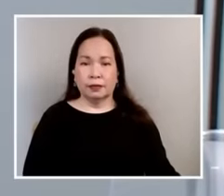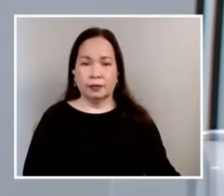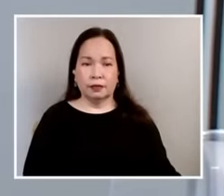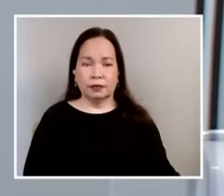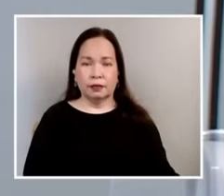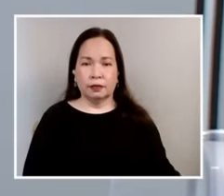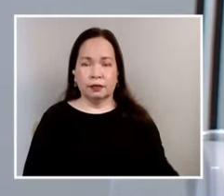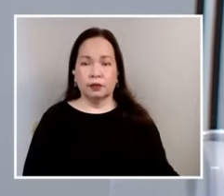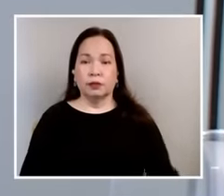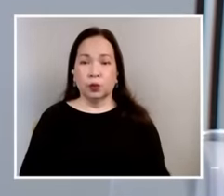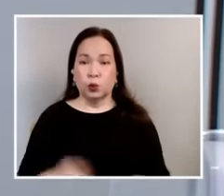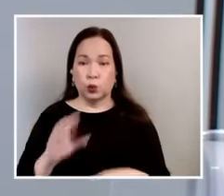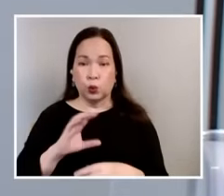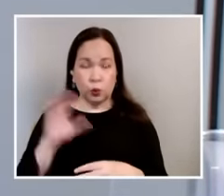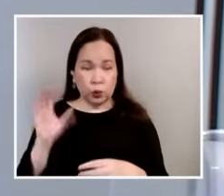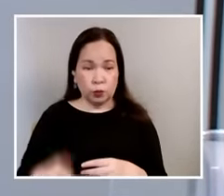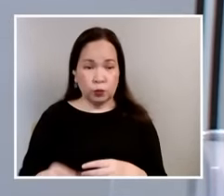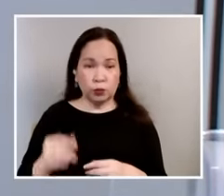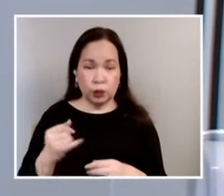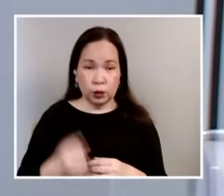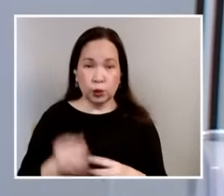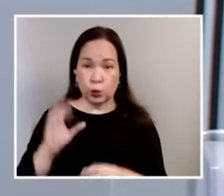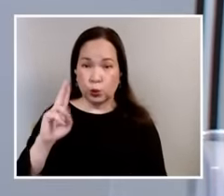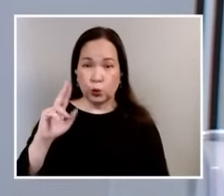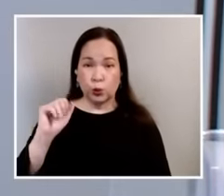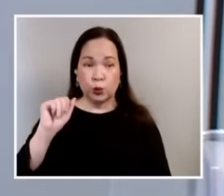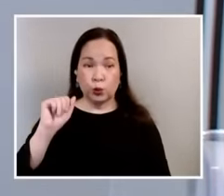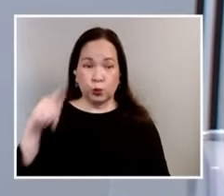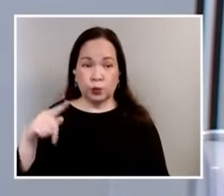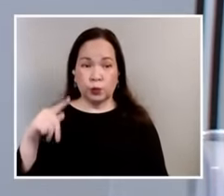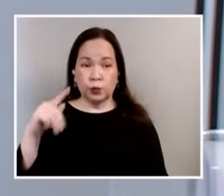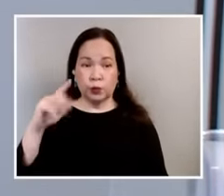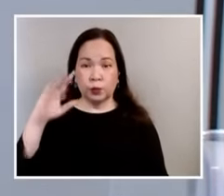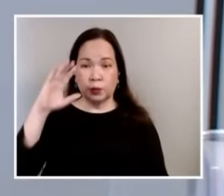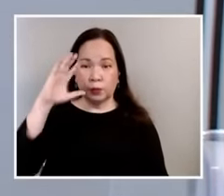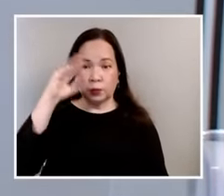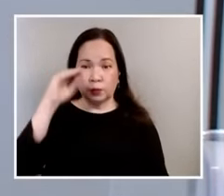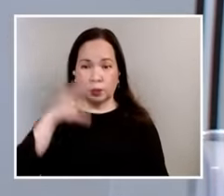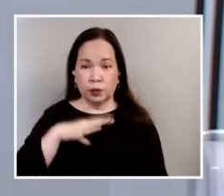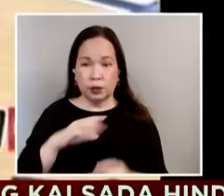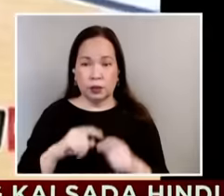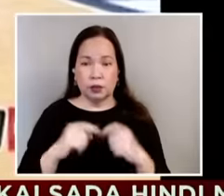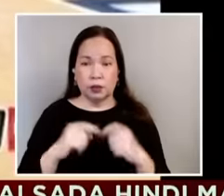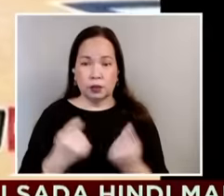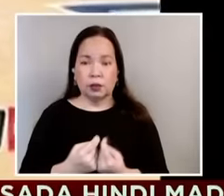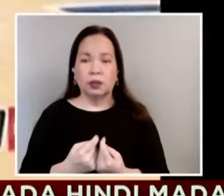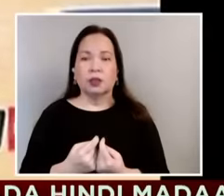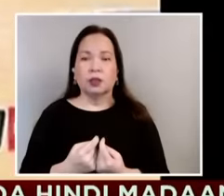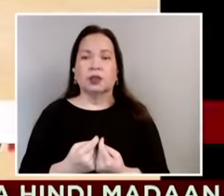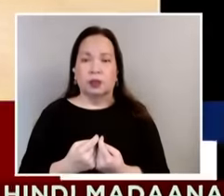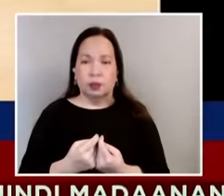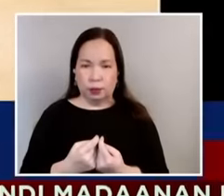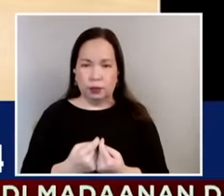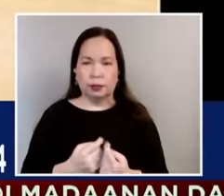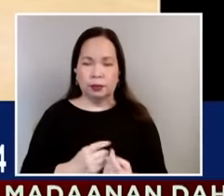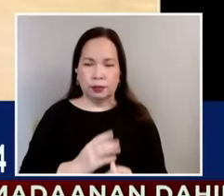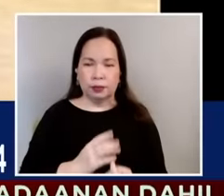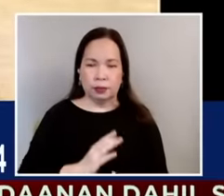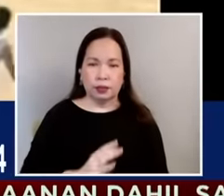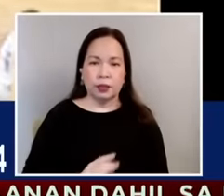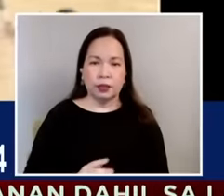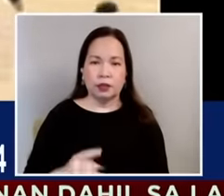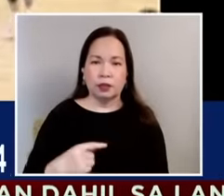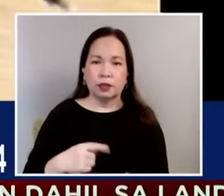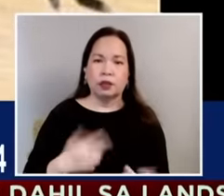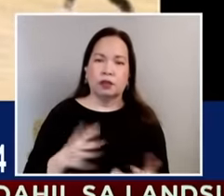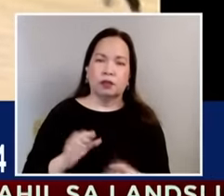Kompleto na ang final forecast ng UAAP Men's Basketball Tournament. Ito'y matapos sa tambakan ng Ateneo Blue Eagles ang Adamson